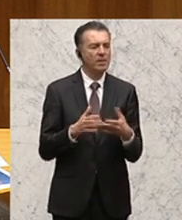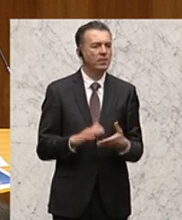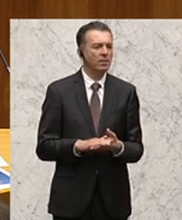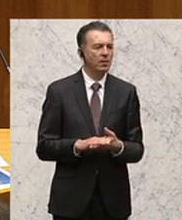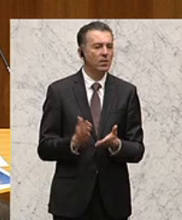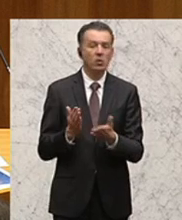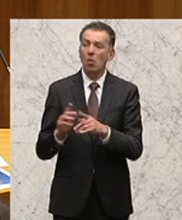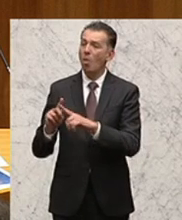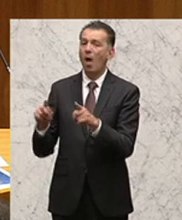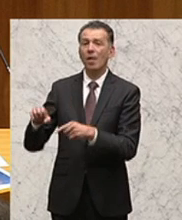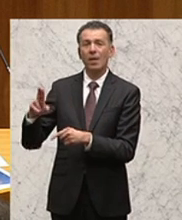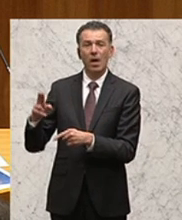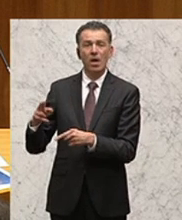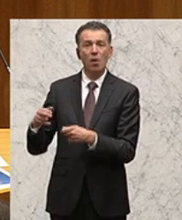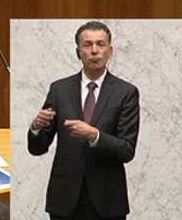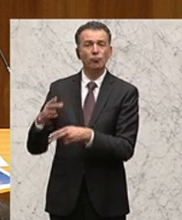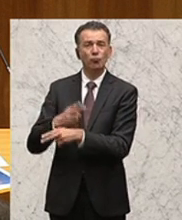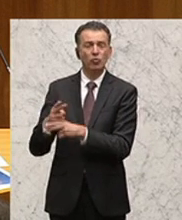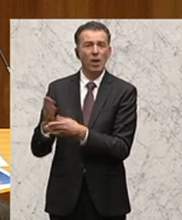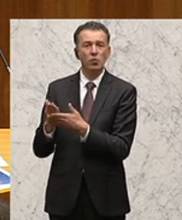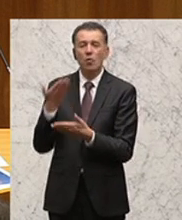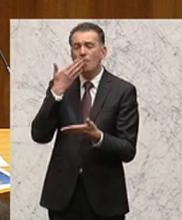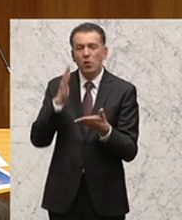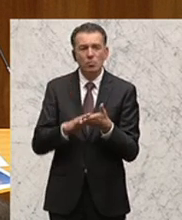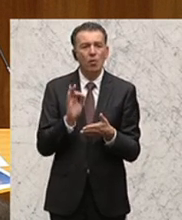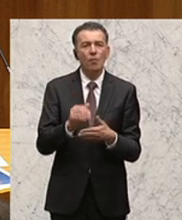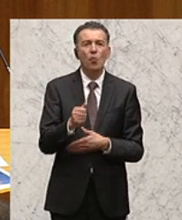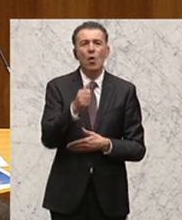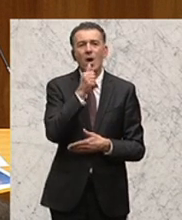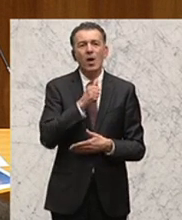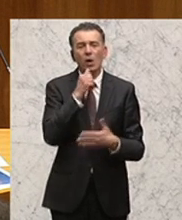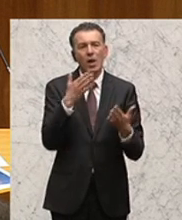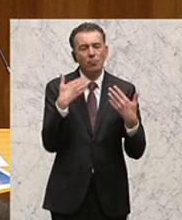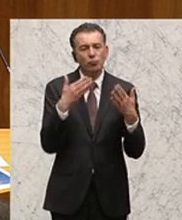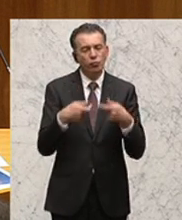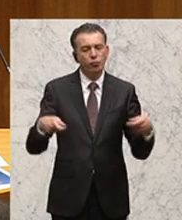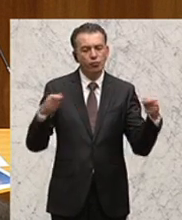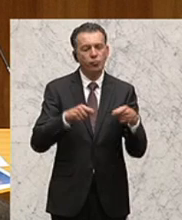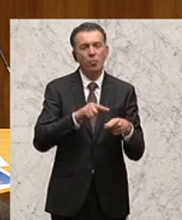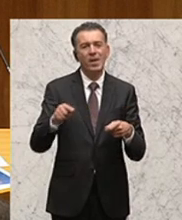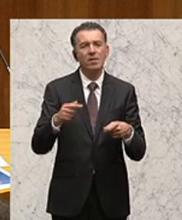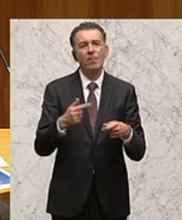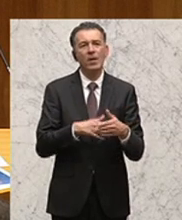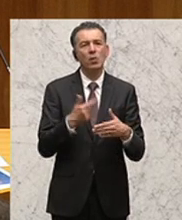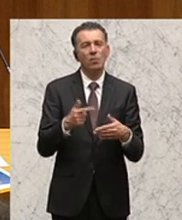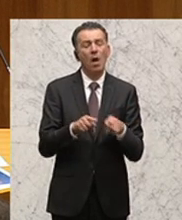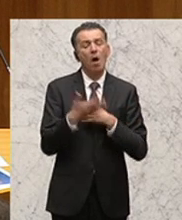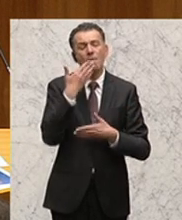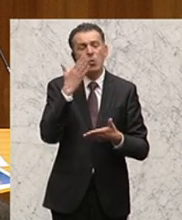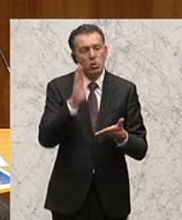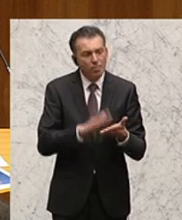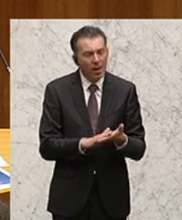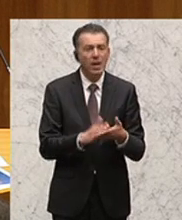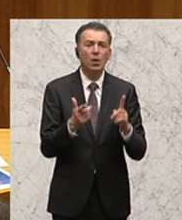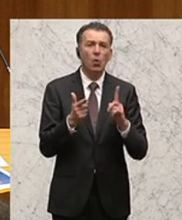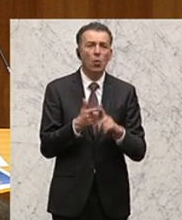von anderen EU-Mitgliedstaaten gemachten Zusagen für den Green Climate Fund bis 2020 und darüber hinaus verbindlich zuzusagen und in